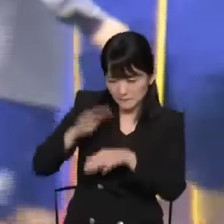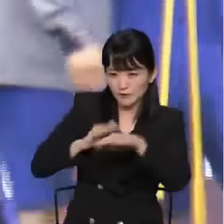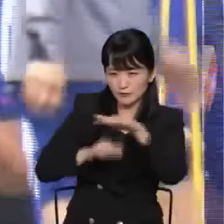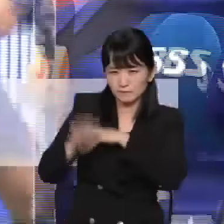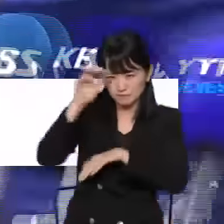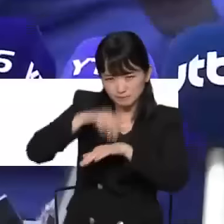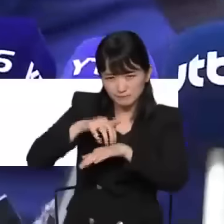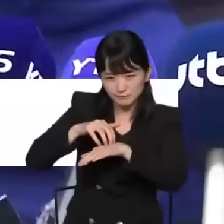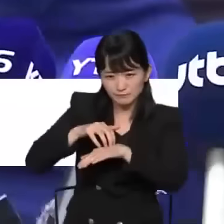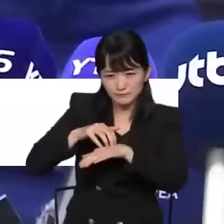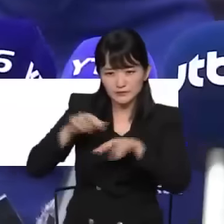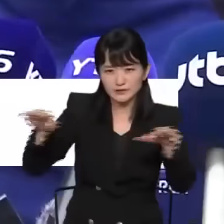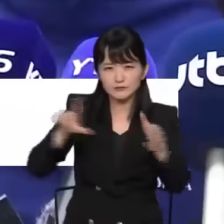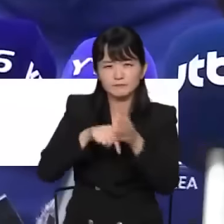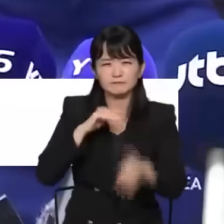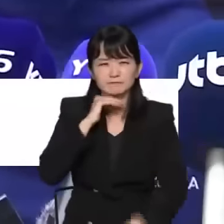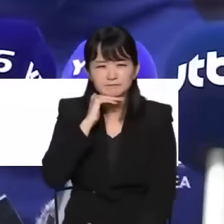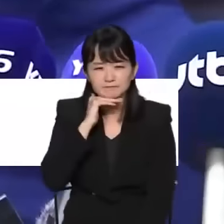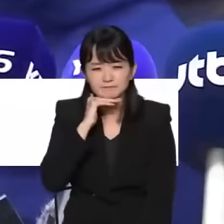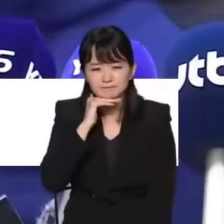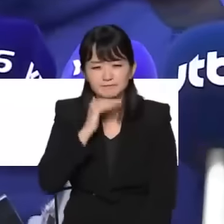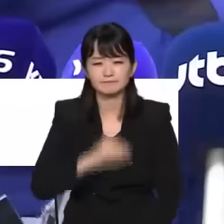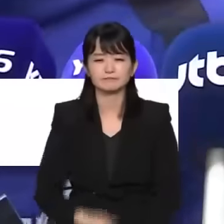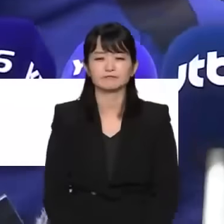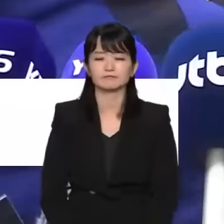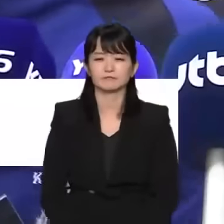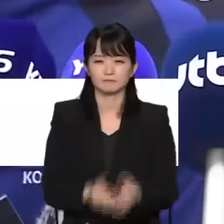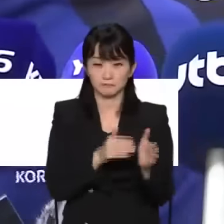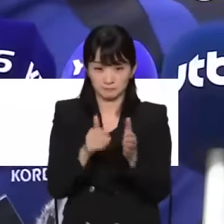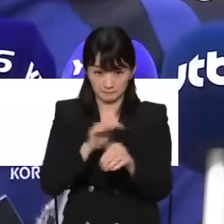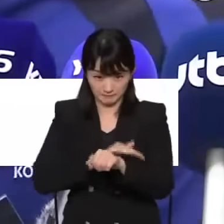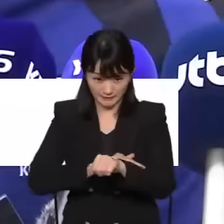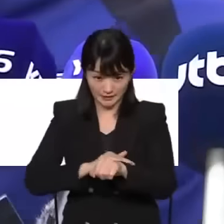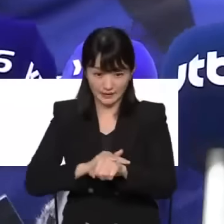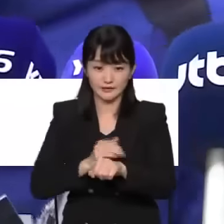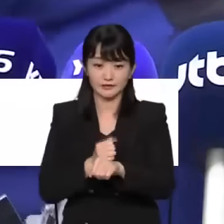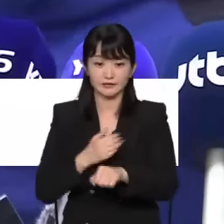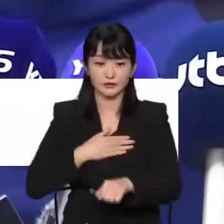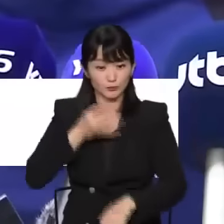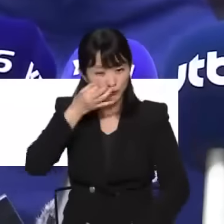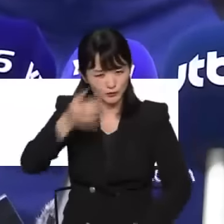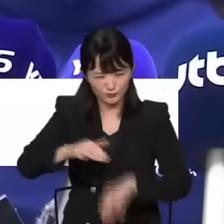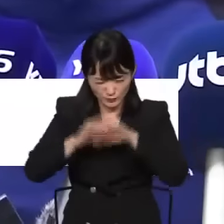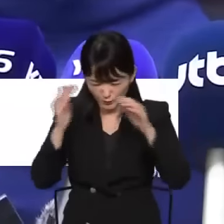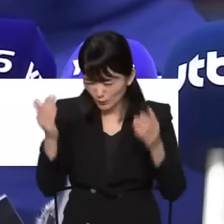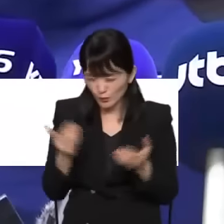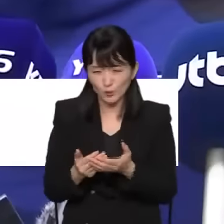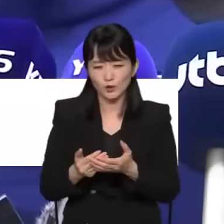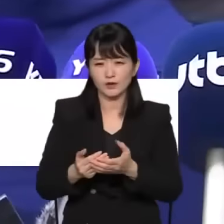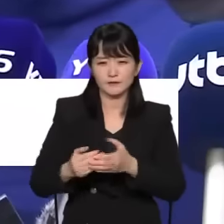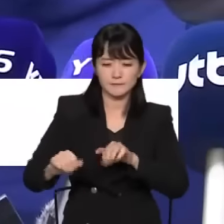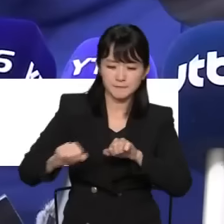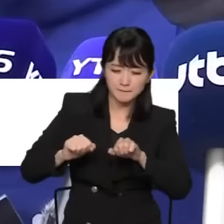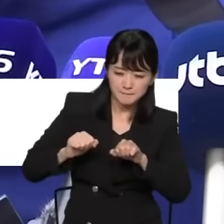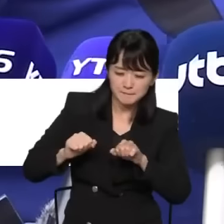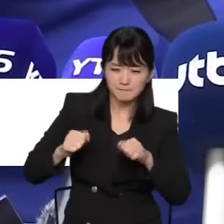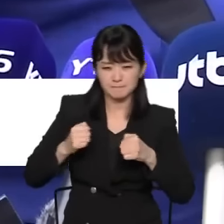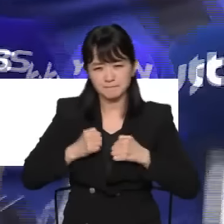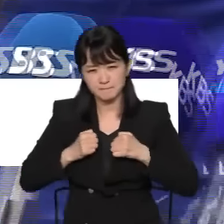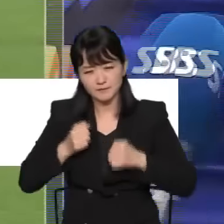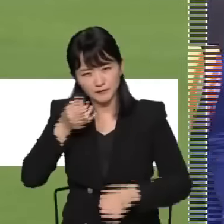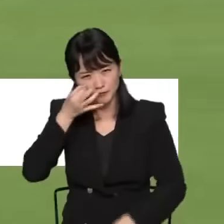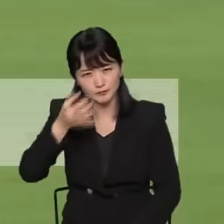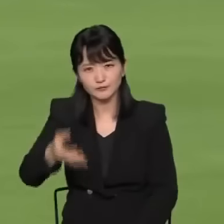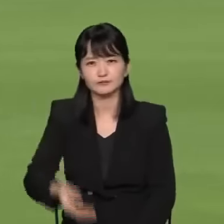이 시간만을 기다려왔기 때문에 준비를 잘해서 제가 보여줄 수 있는 그 모든 것을